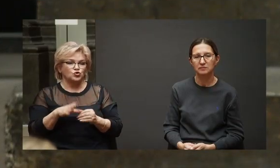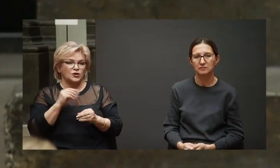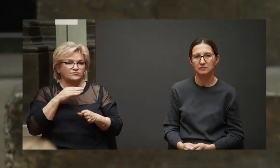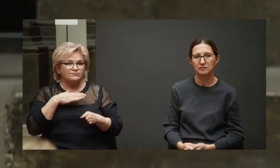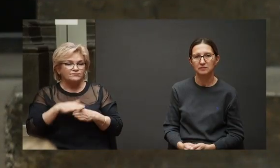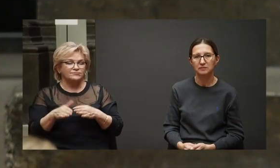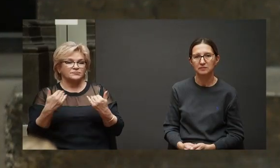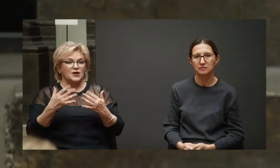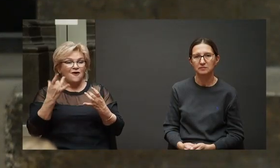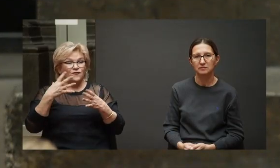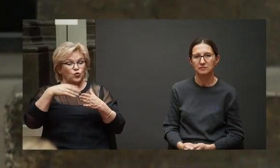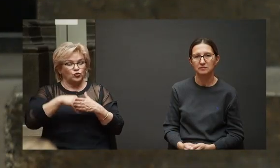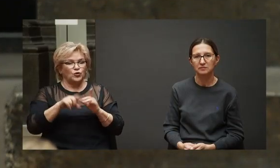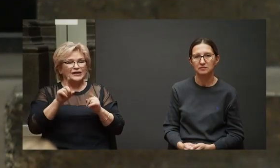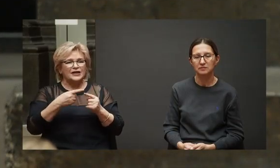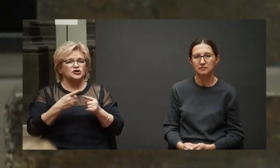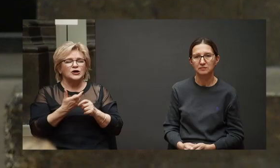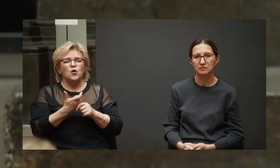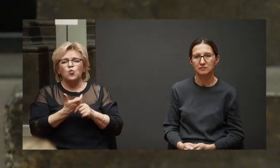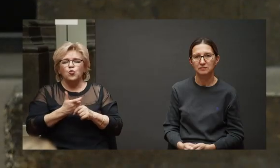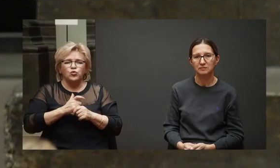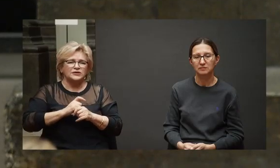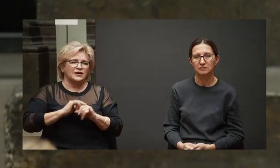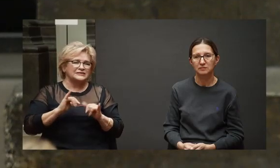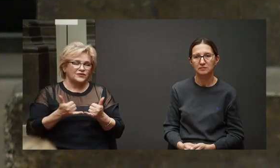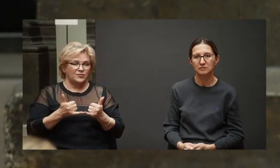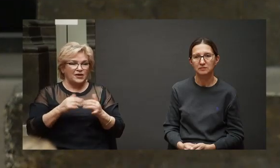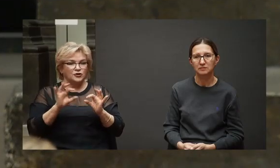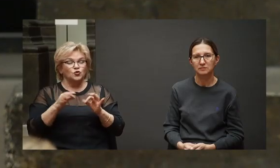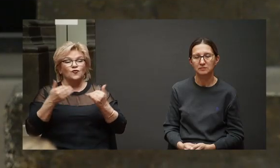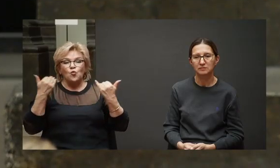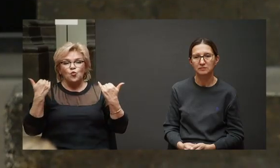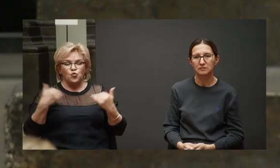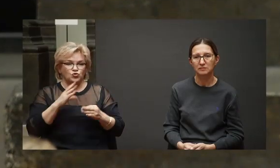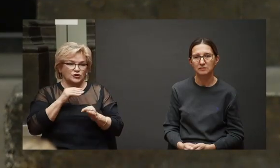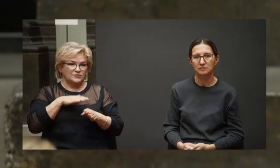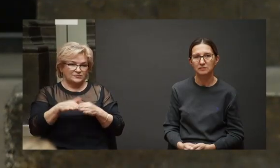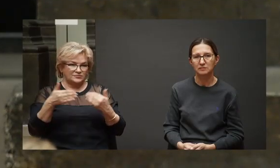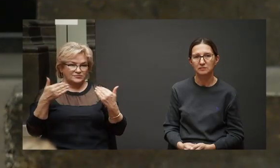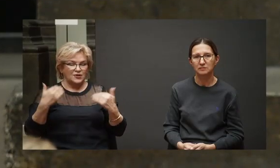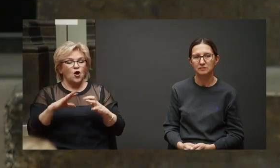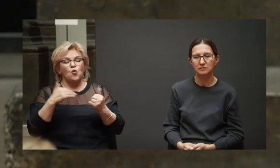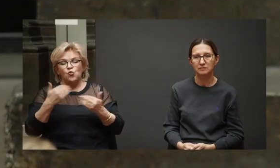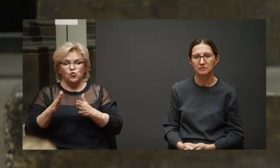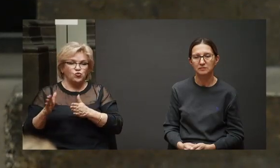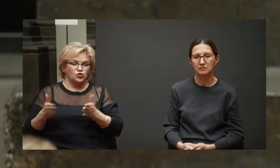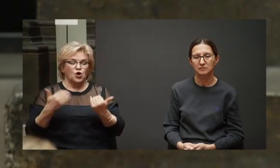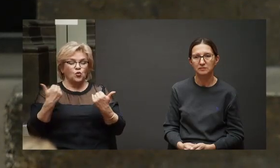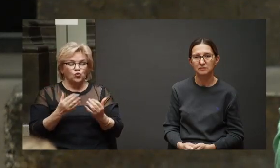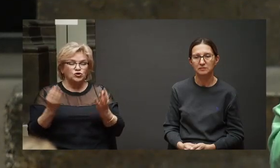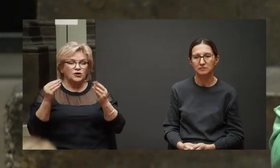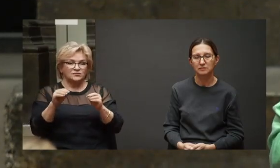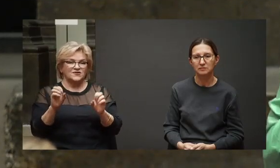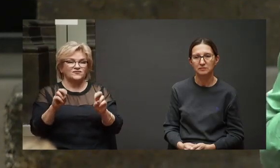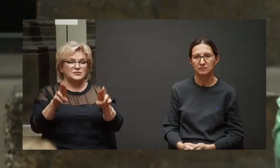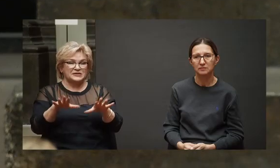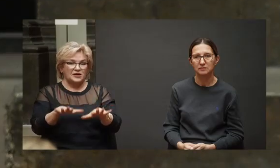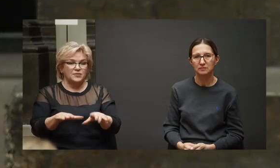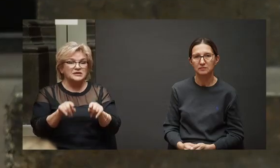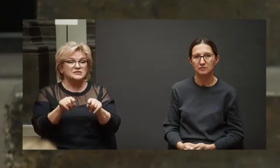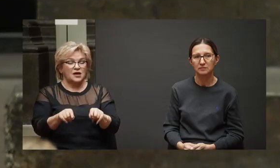свершилось в культуре. Даже если это ультрасовременное искусство, оно уже свершилось. Оно уже вот помещено в специальное место,